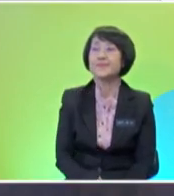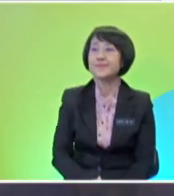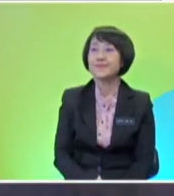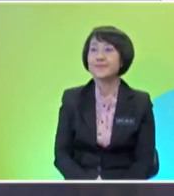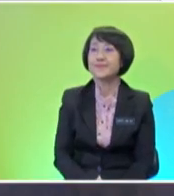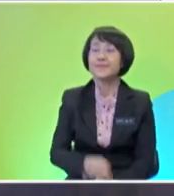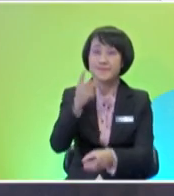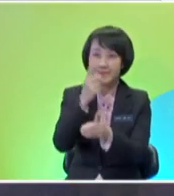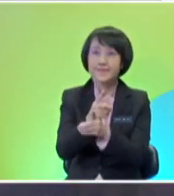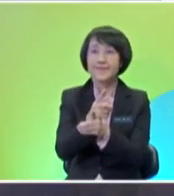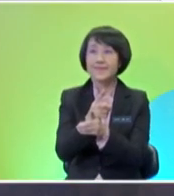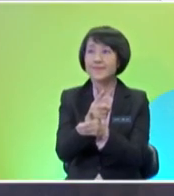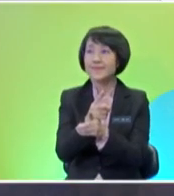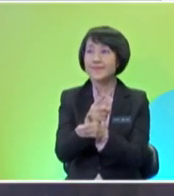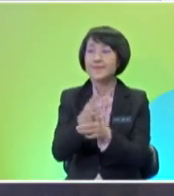menit